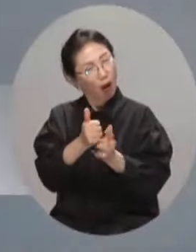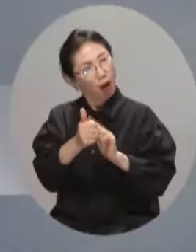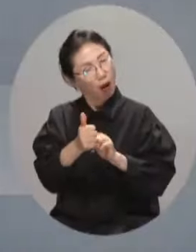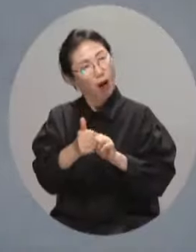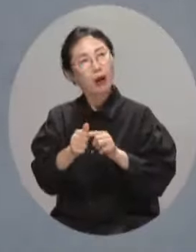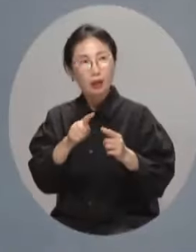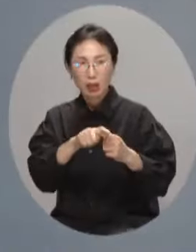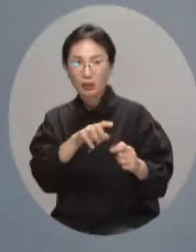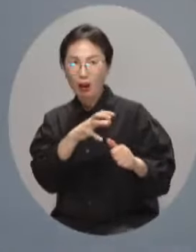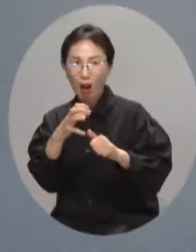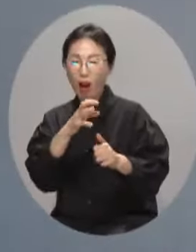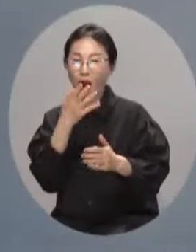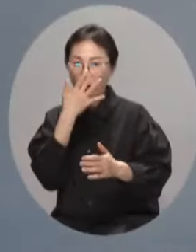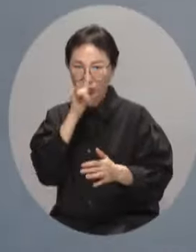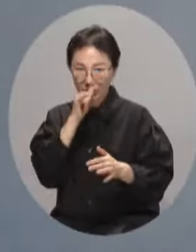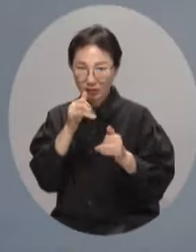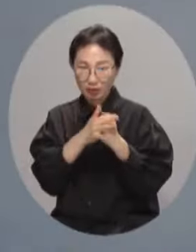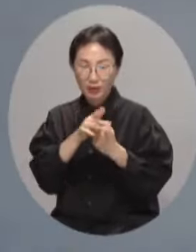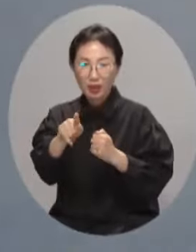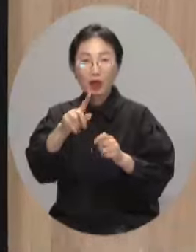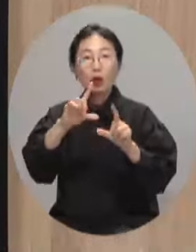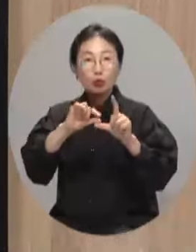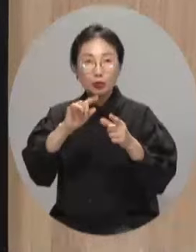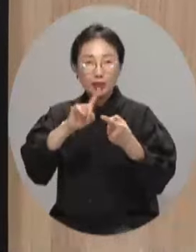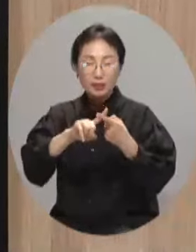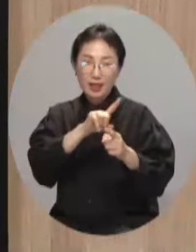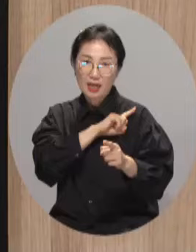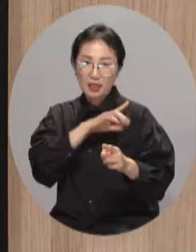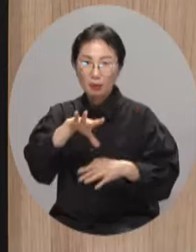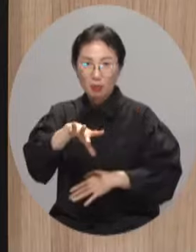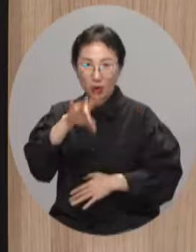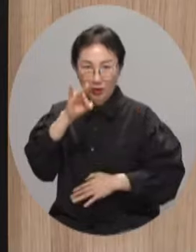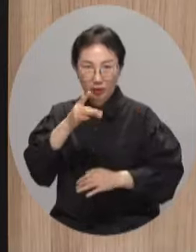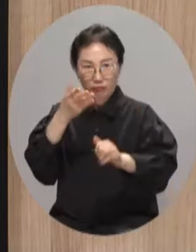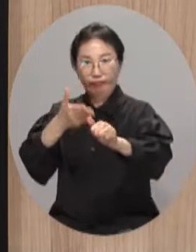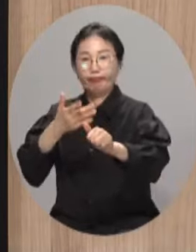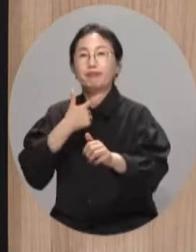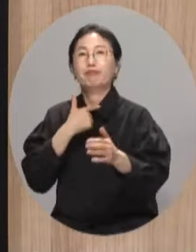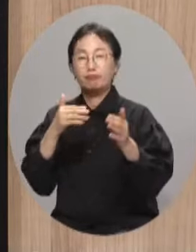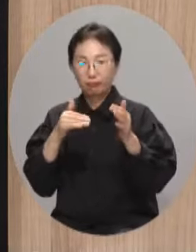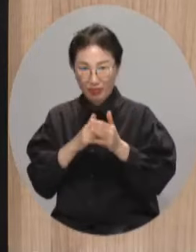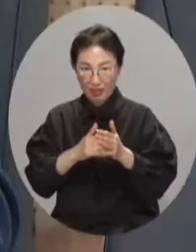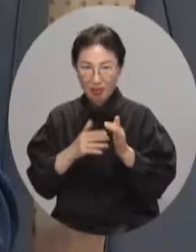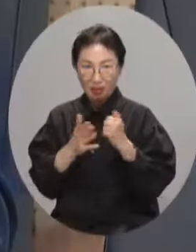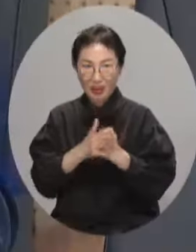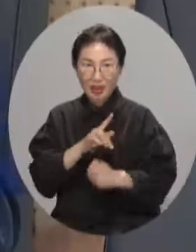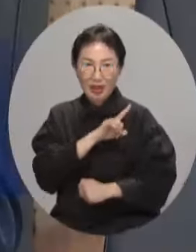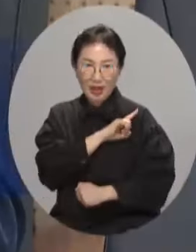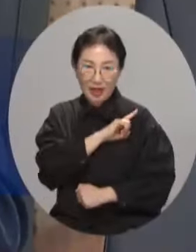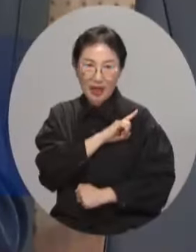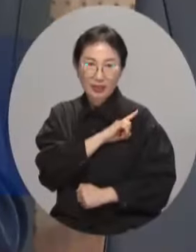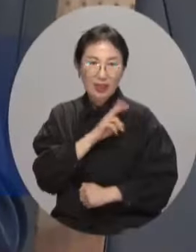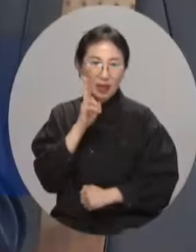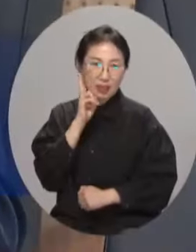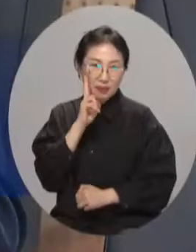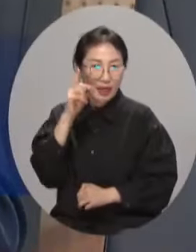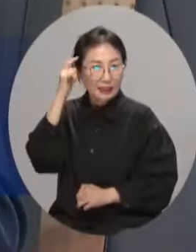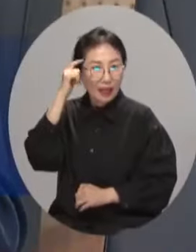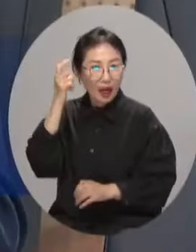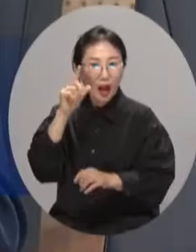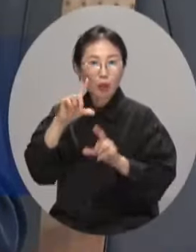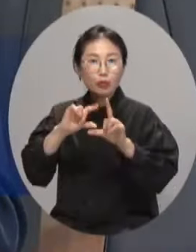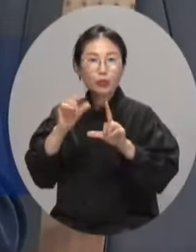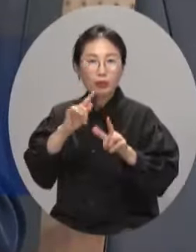있습니다. 학교 측도 이 부분에 대한 주의를 가장 먼저 당부했습니다. 가장 좀 심각하다고 생각하는 부분이 바로 이제